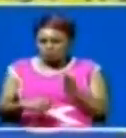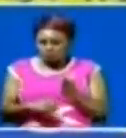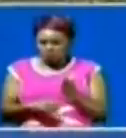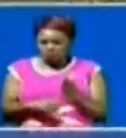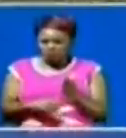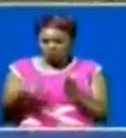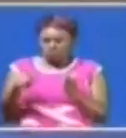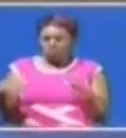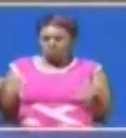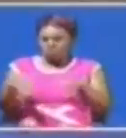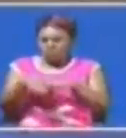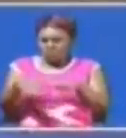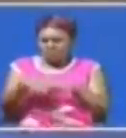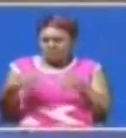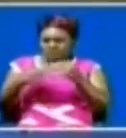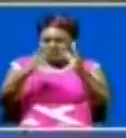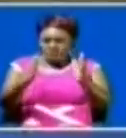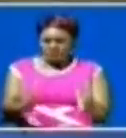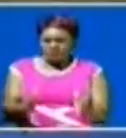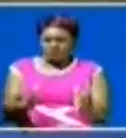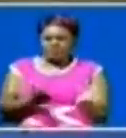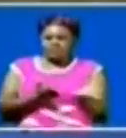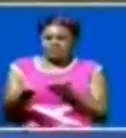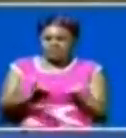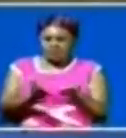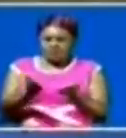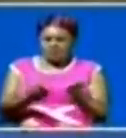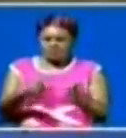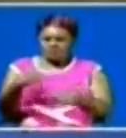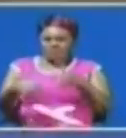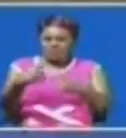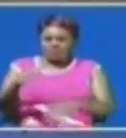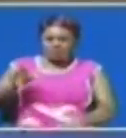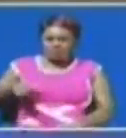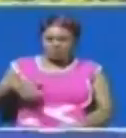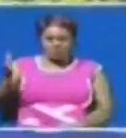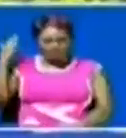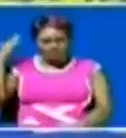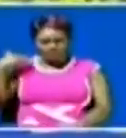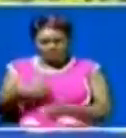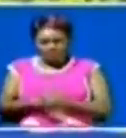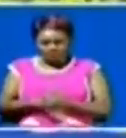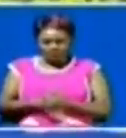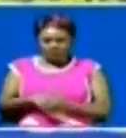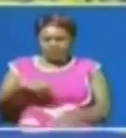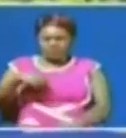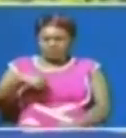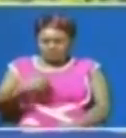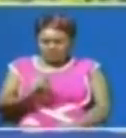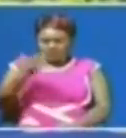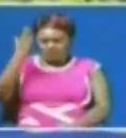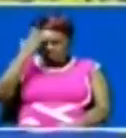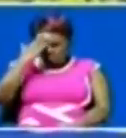ukiwa mmoja wale viongozi ambao walihudumu katika shirika hili la maendeleo ya wanawake? Kwanza sisi tukuche